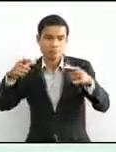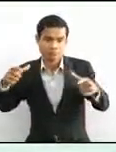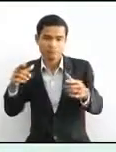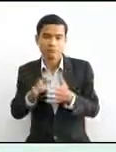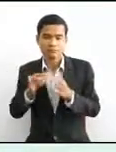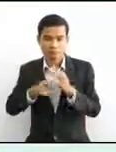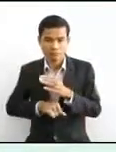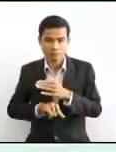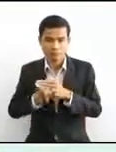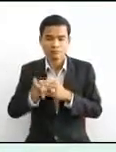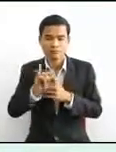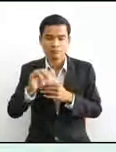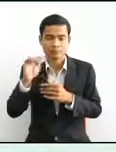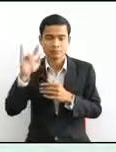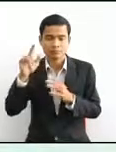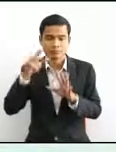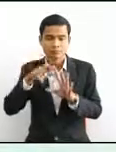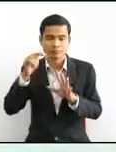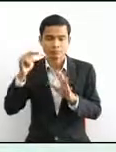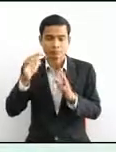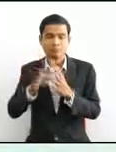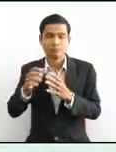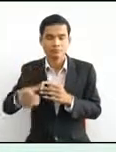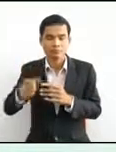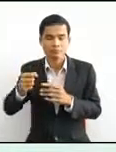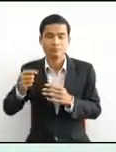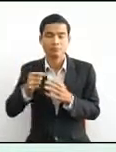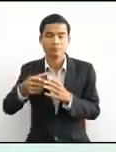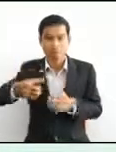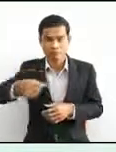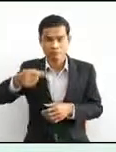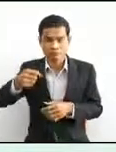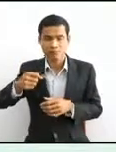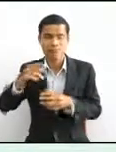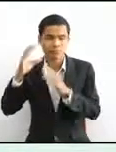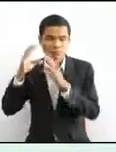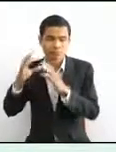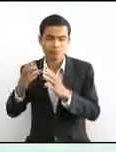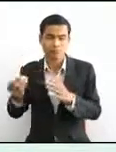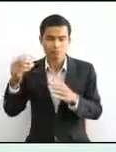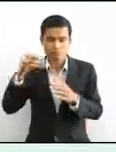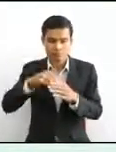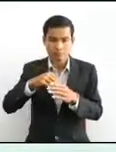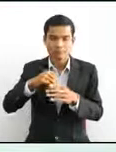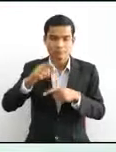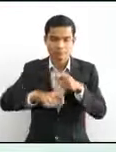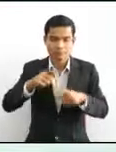chảy bóng nhọc thòng đông chong lử còng